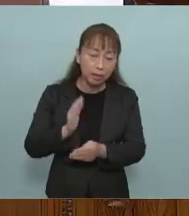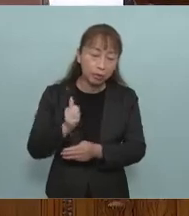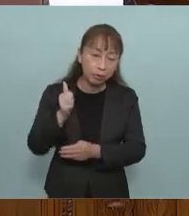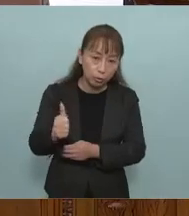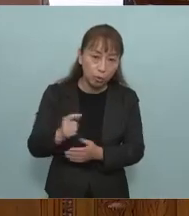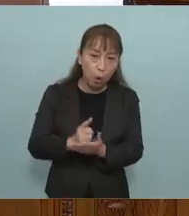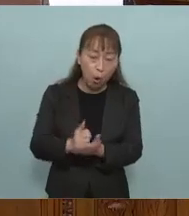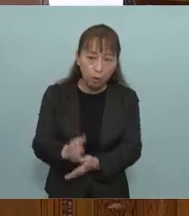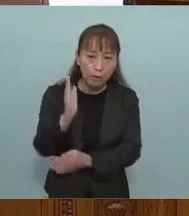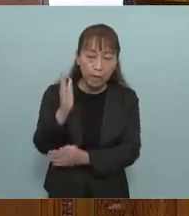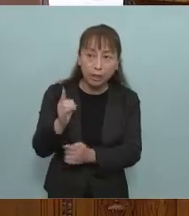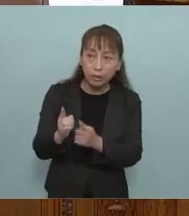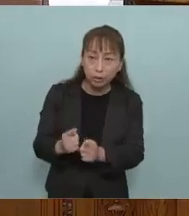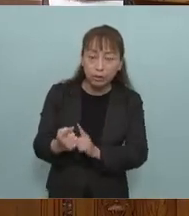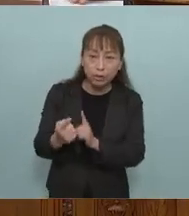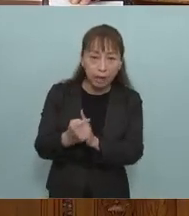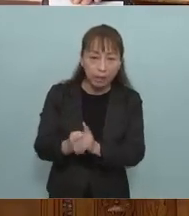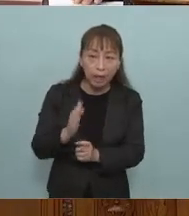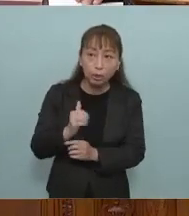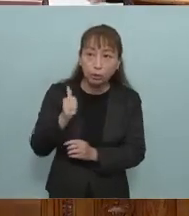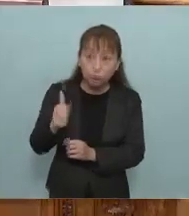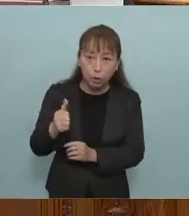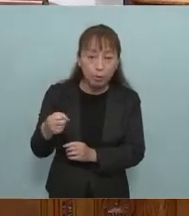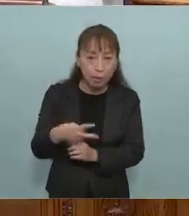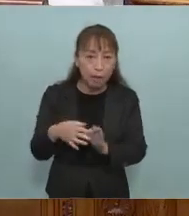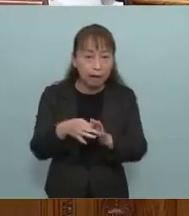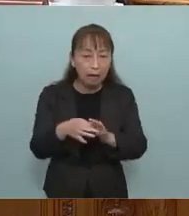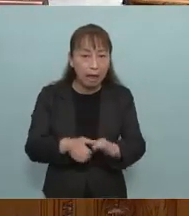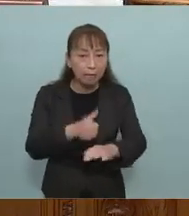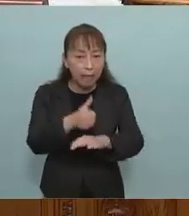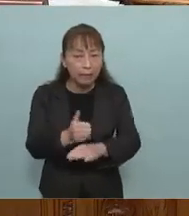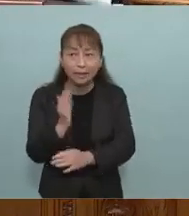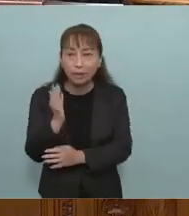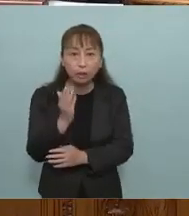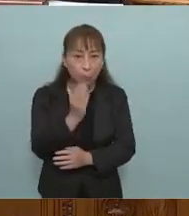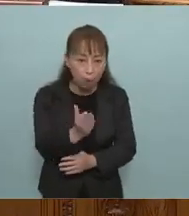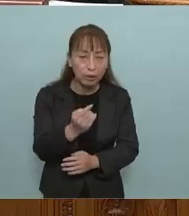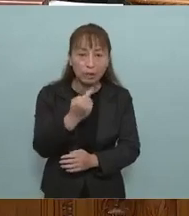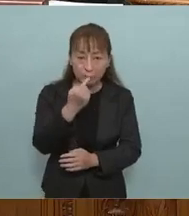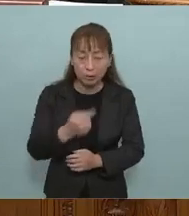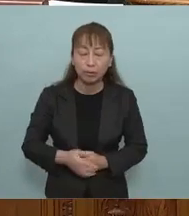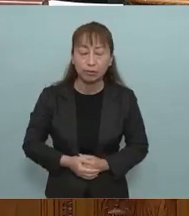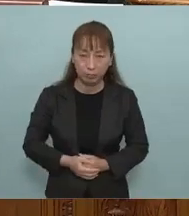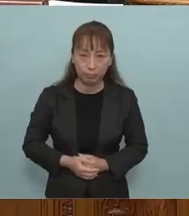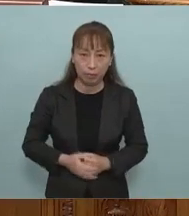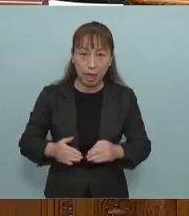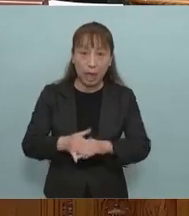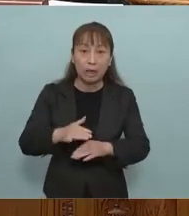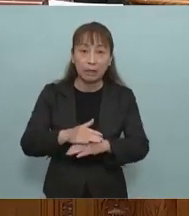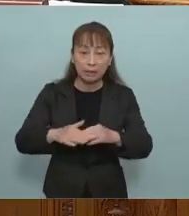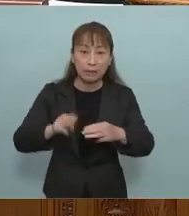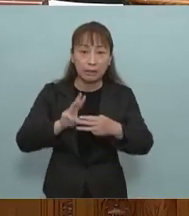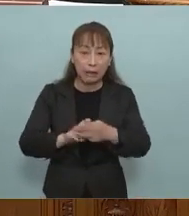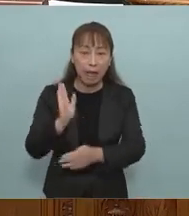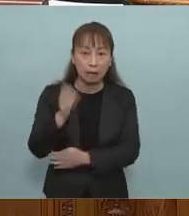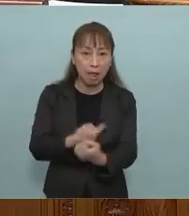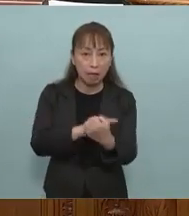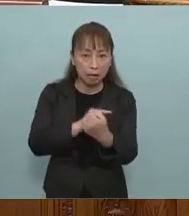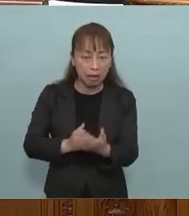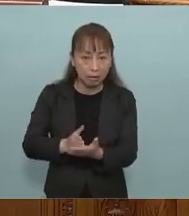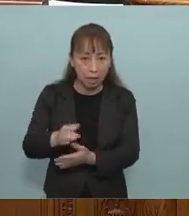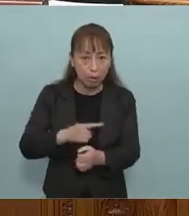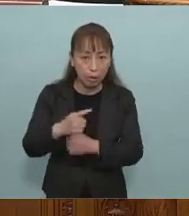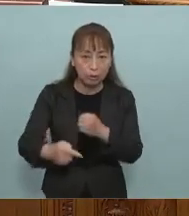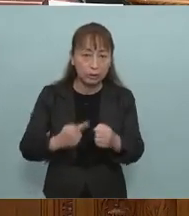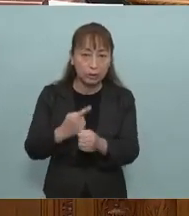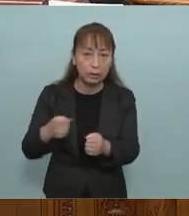説に対し、総理並びに関係大臣に質問いたします。岸田政権が発足して1年、岸